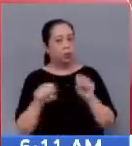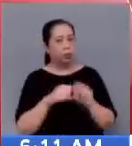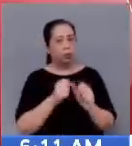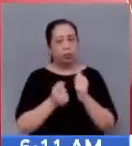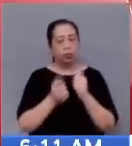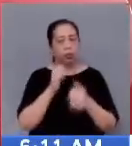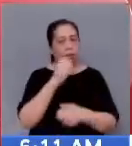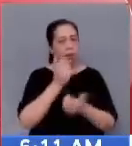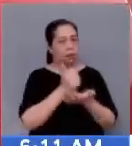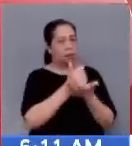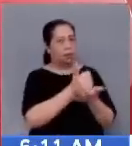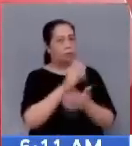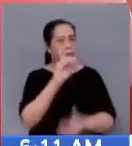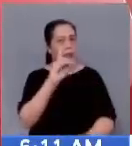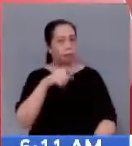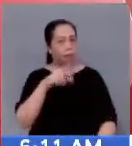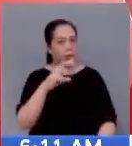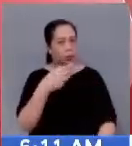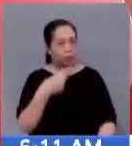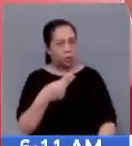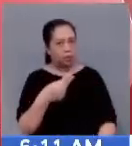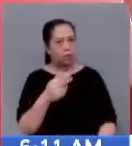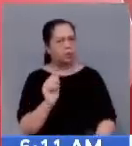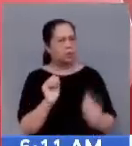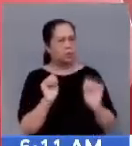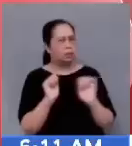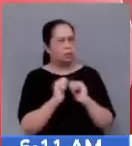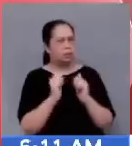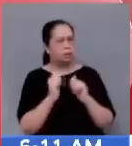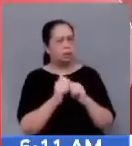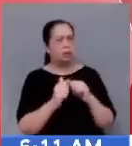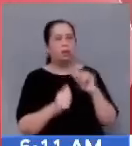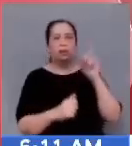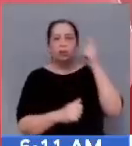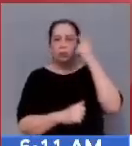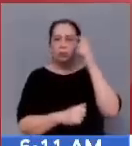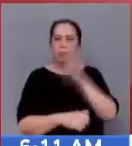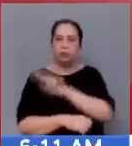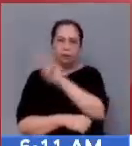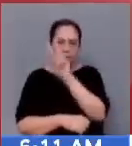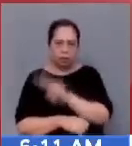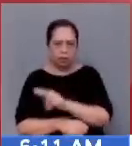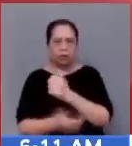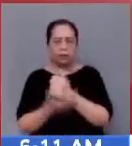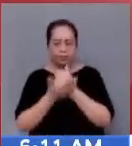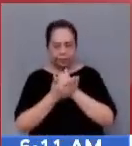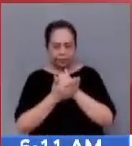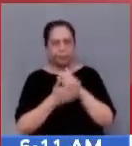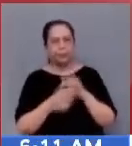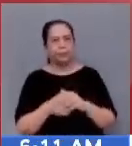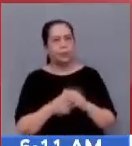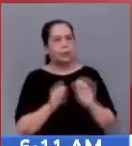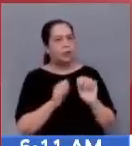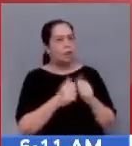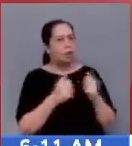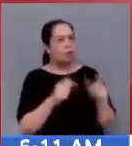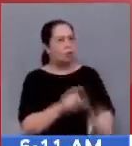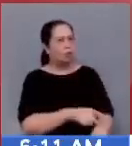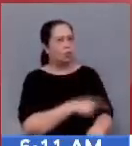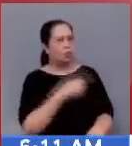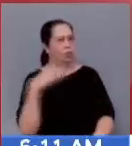rito yung DPWH? Paano po ba ang mangyayari? City Government of Valenzuela. City Government of Valenzuela. Gaano po natin katagal pa inaasahan